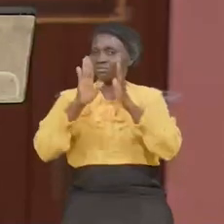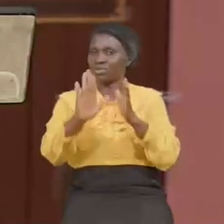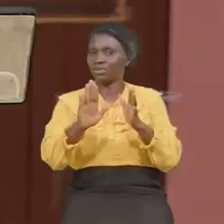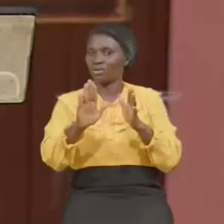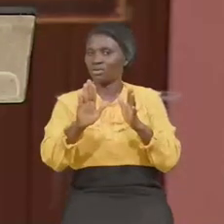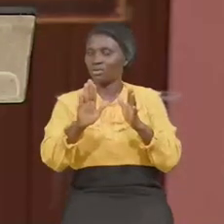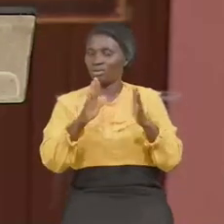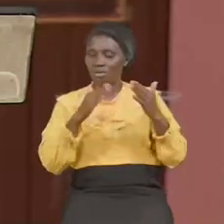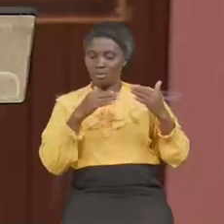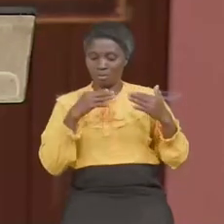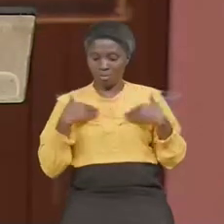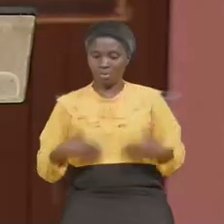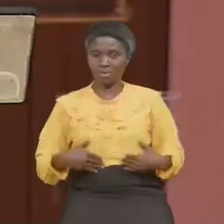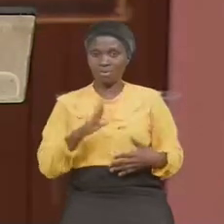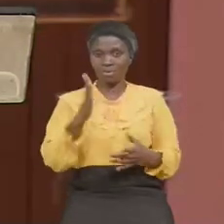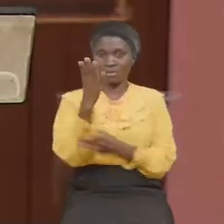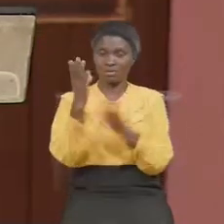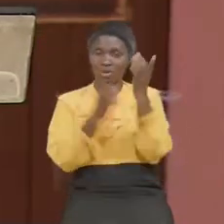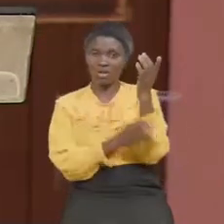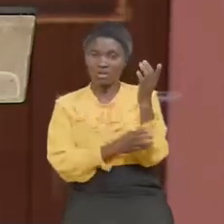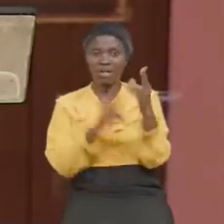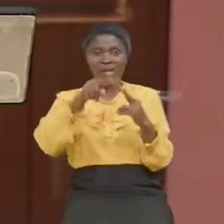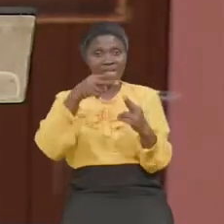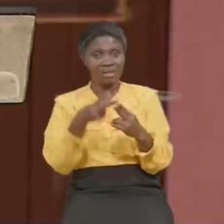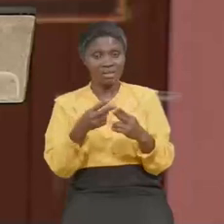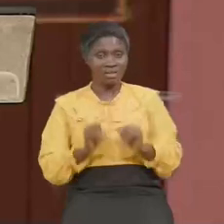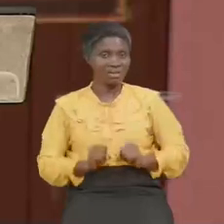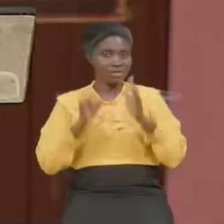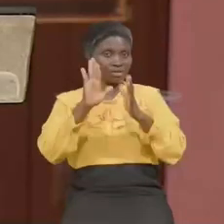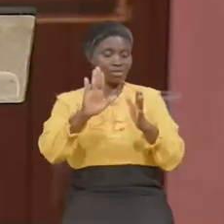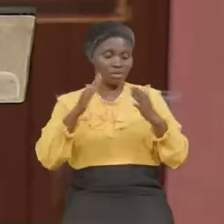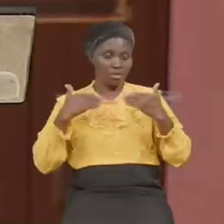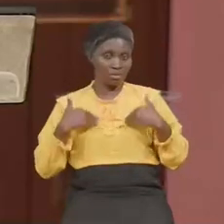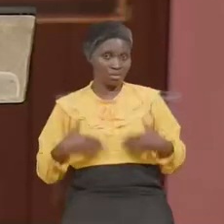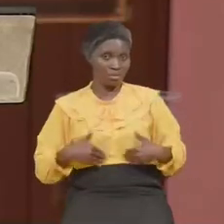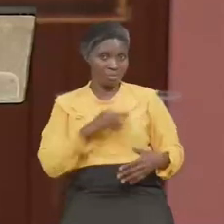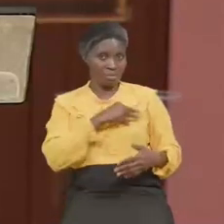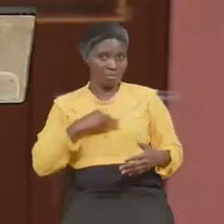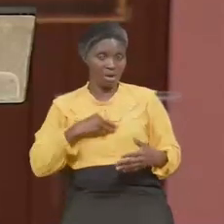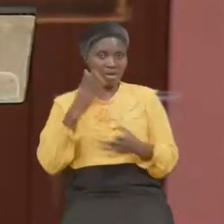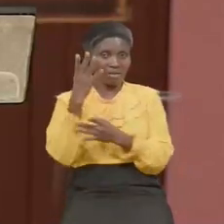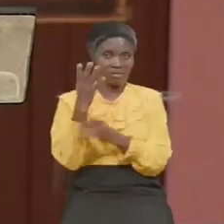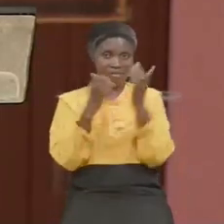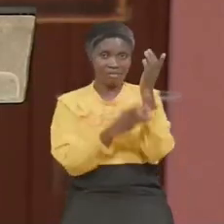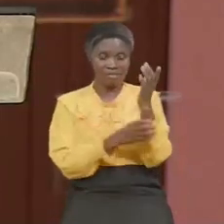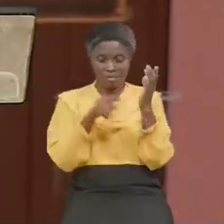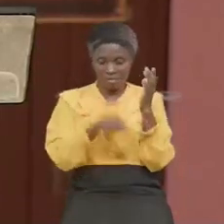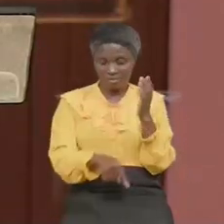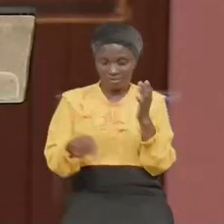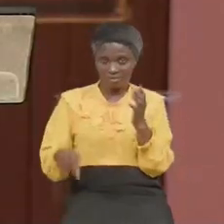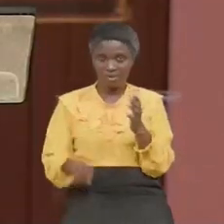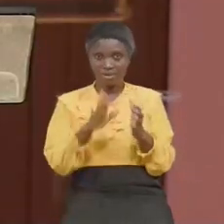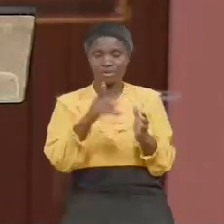vos membres, vos yeux. Ne livrez pas vos membres, vos pieds. Ne livrez pas vos membres, votre bouche.